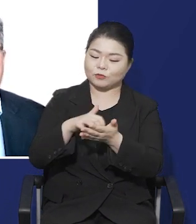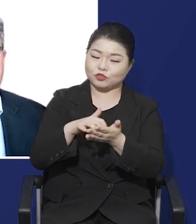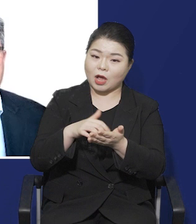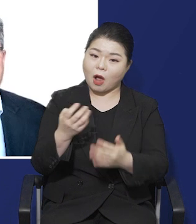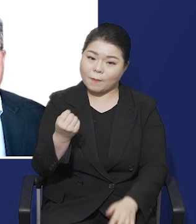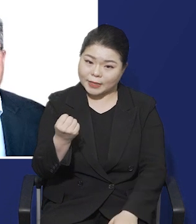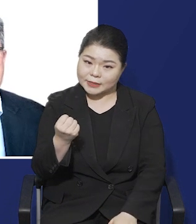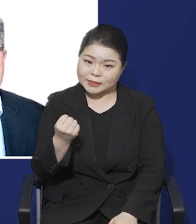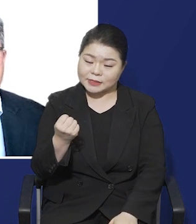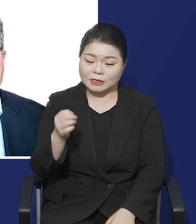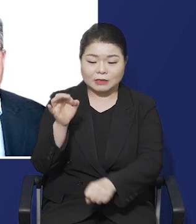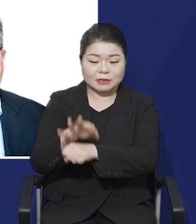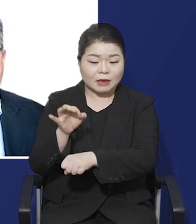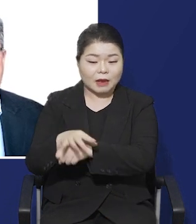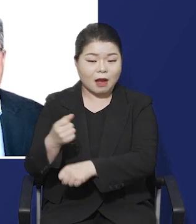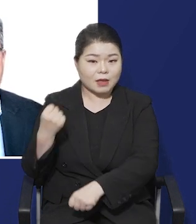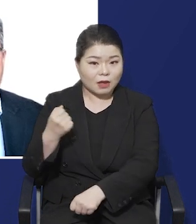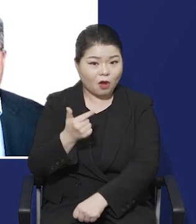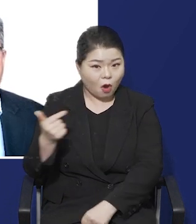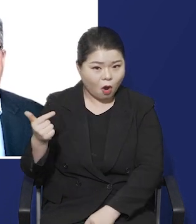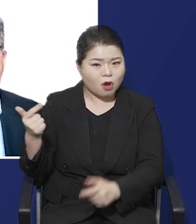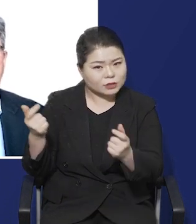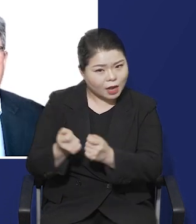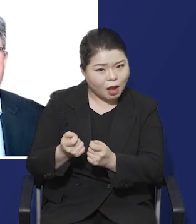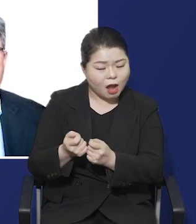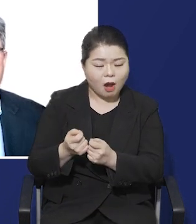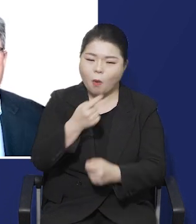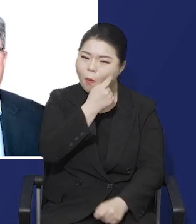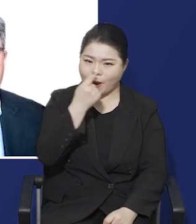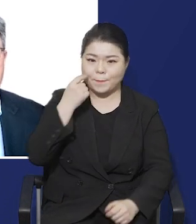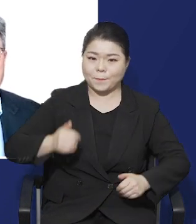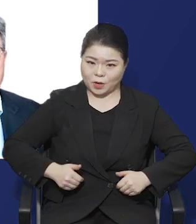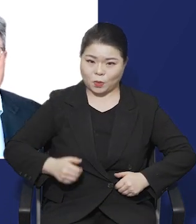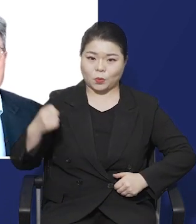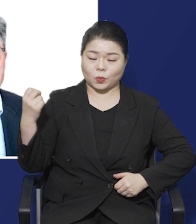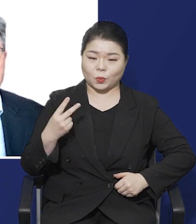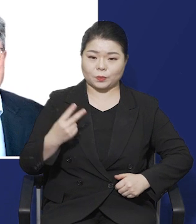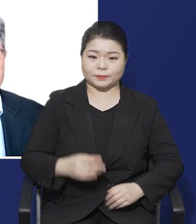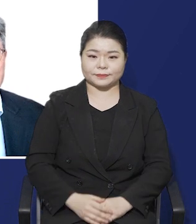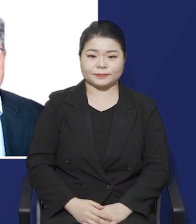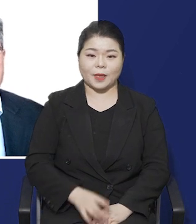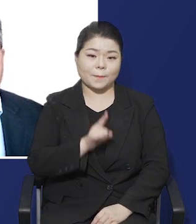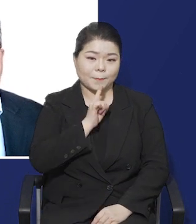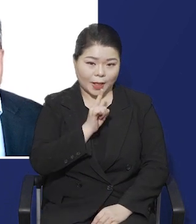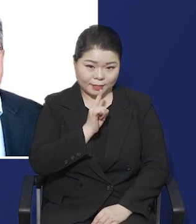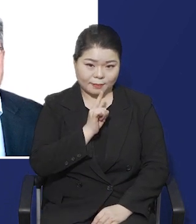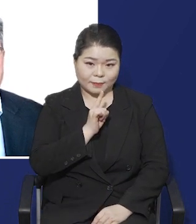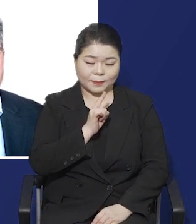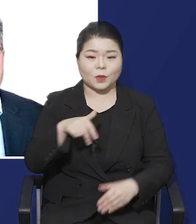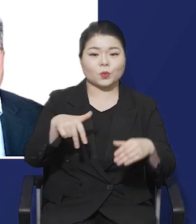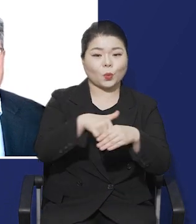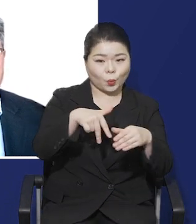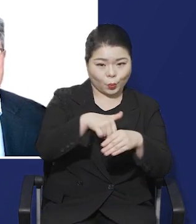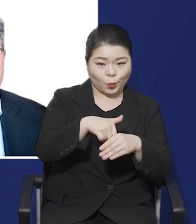구매력은 큰지 아니면 작은지 이런 것들을 체크를 해야 됩니다. 또한 언어,